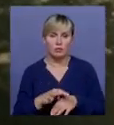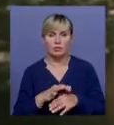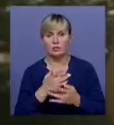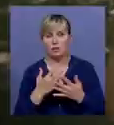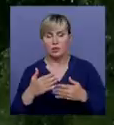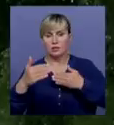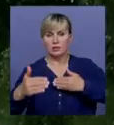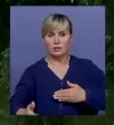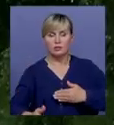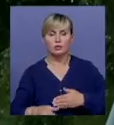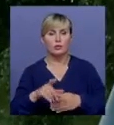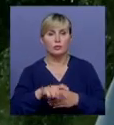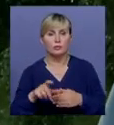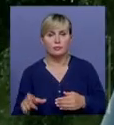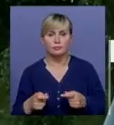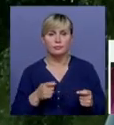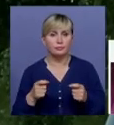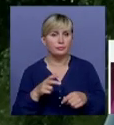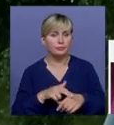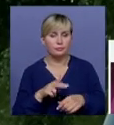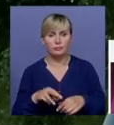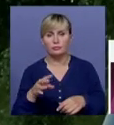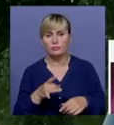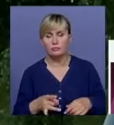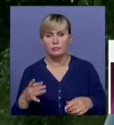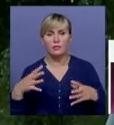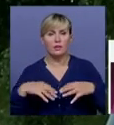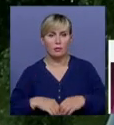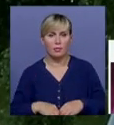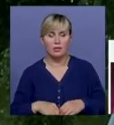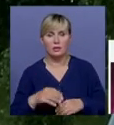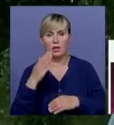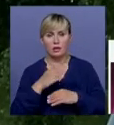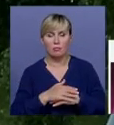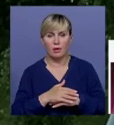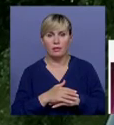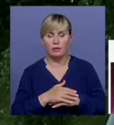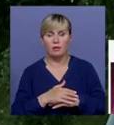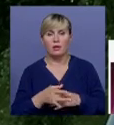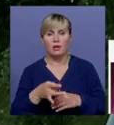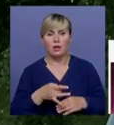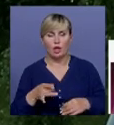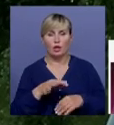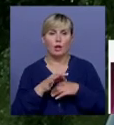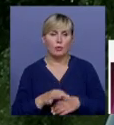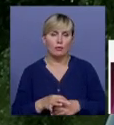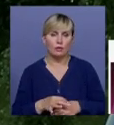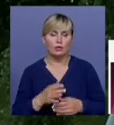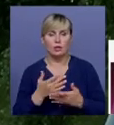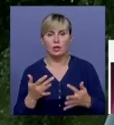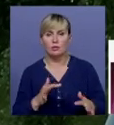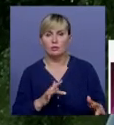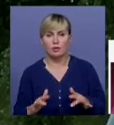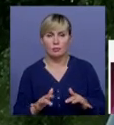социальной дистанции. Сотрудниками управления полиции Медеузского района совместно с сотрудниками акимата района проводятся профилактические